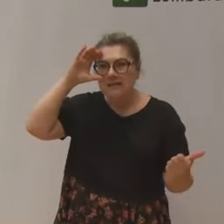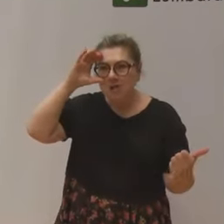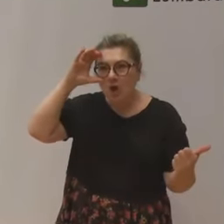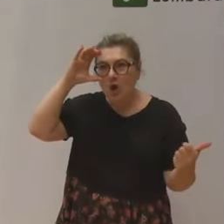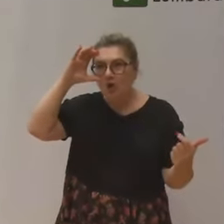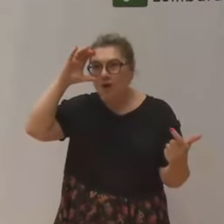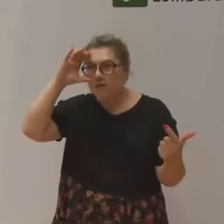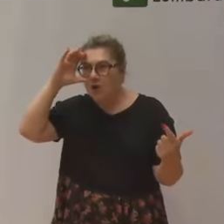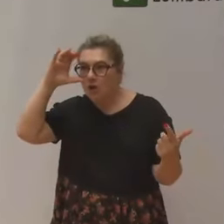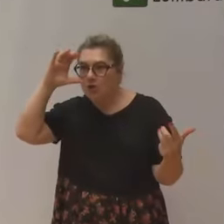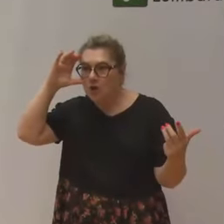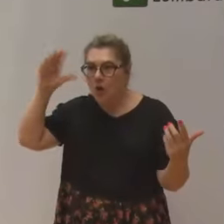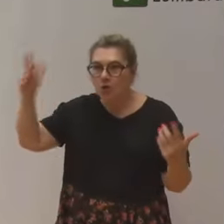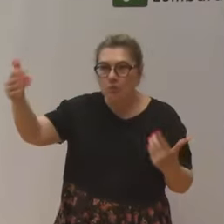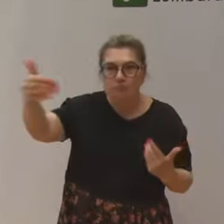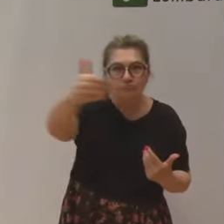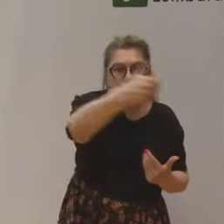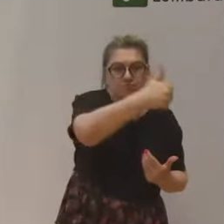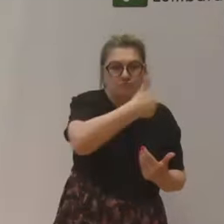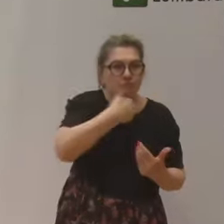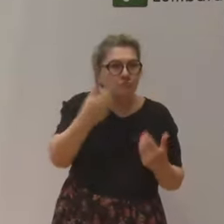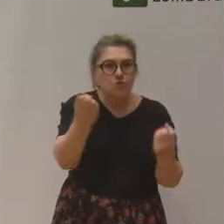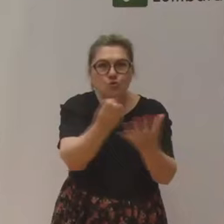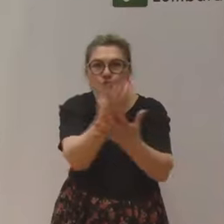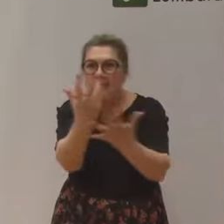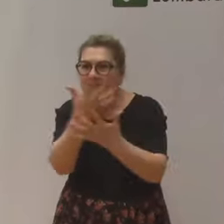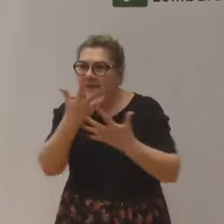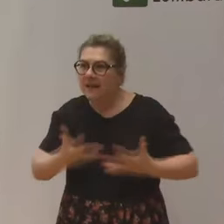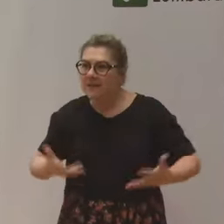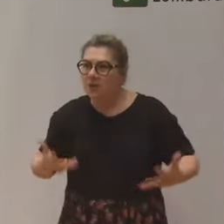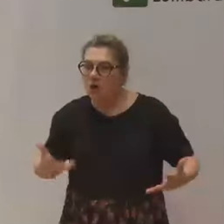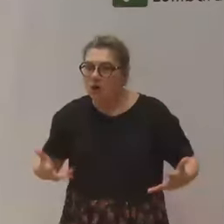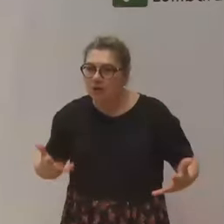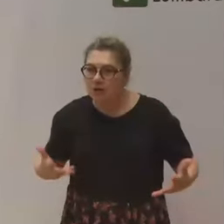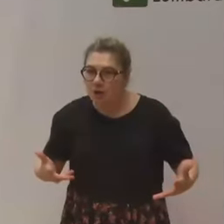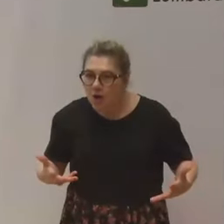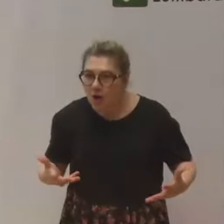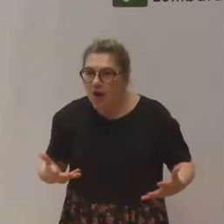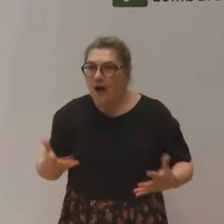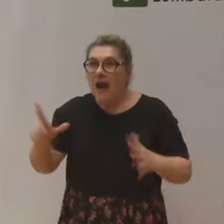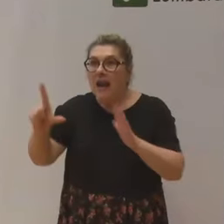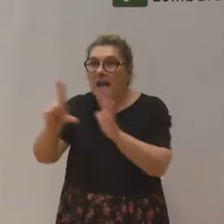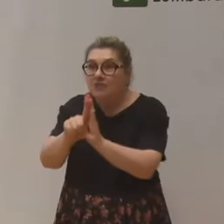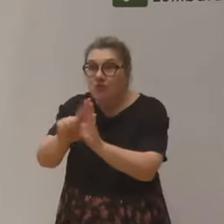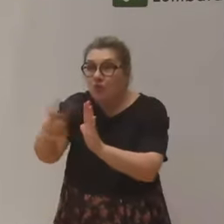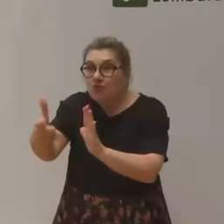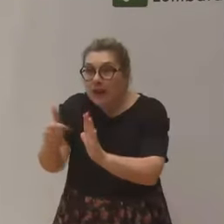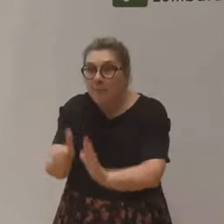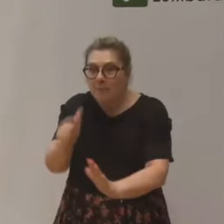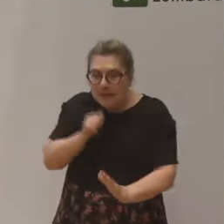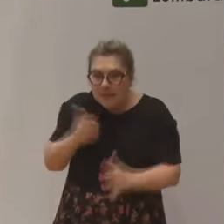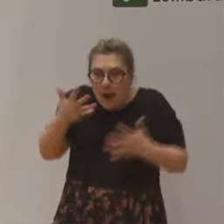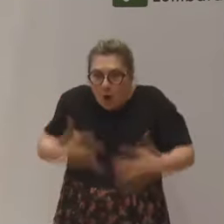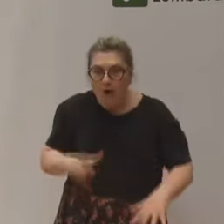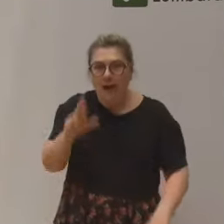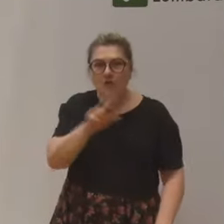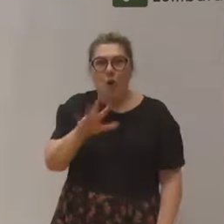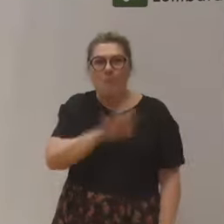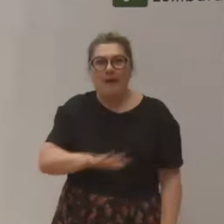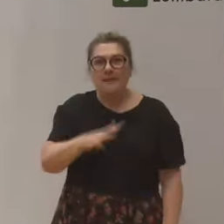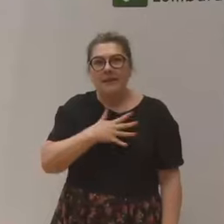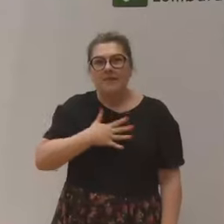ascoltare quello che succedeva dal territorio prima ancora che la legge stessa ci fosse, perché la Lombardia aveva